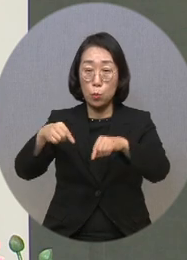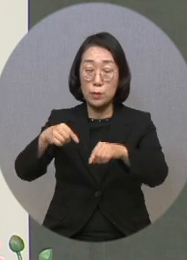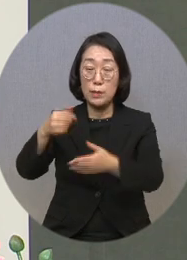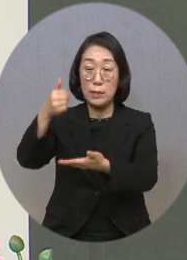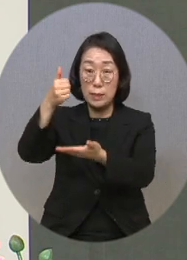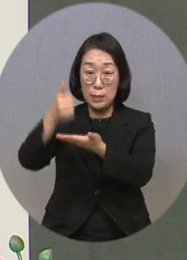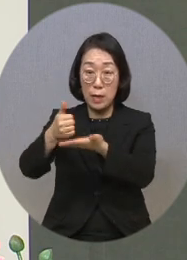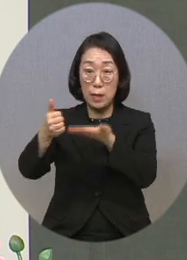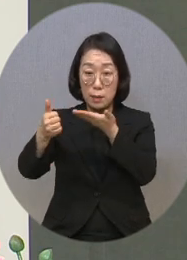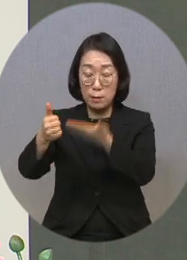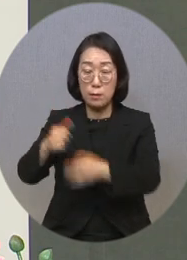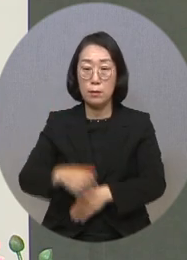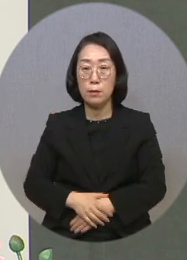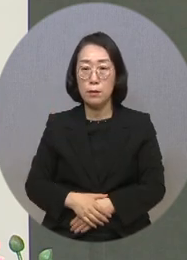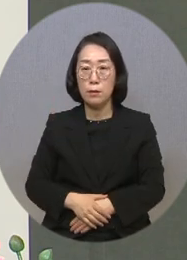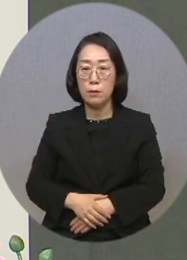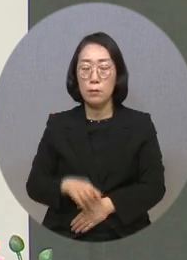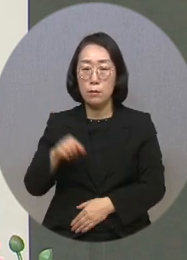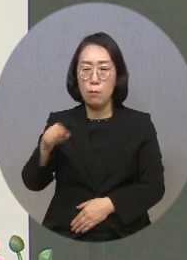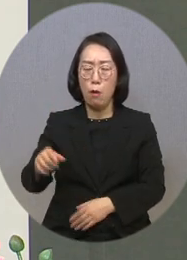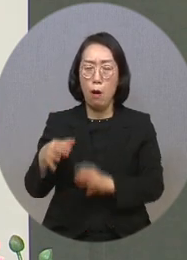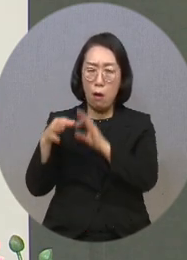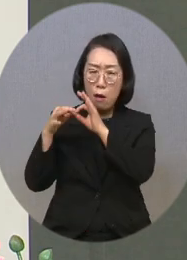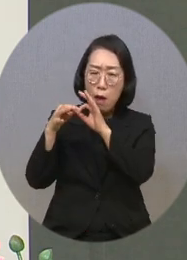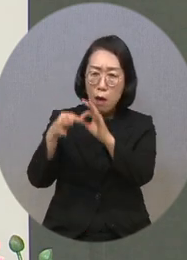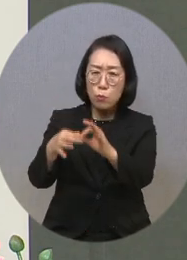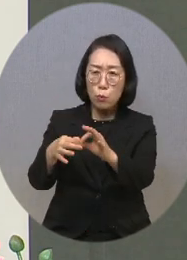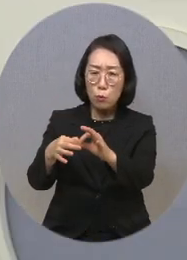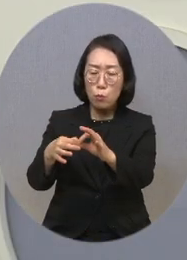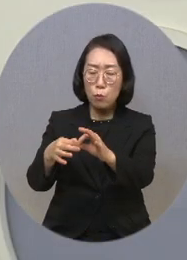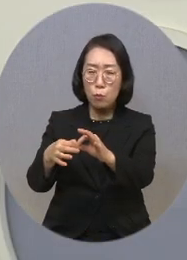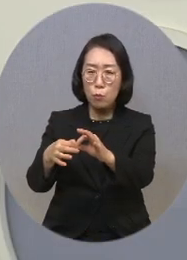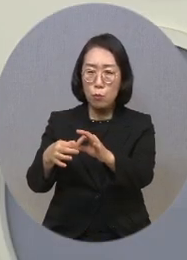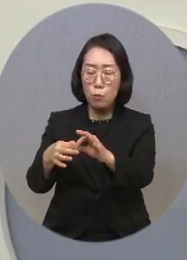체제가 이렇게 계속 갈 것 같습니까?